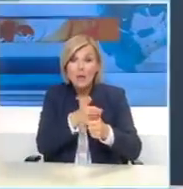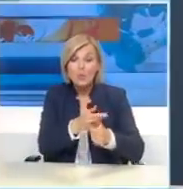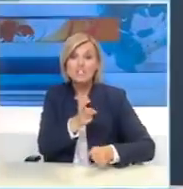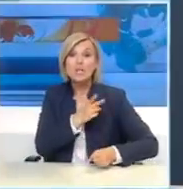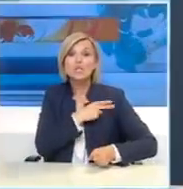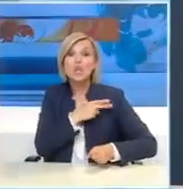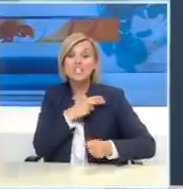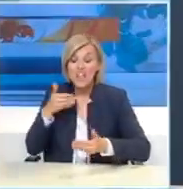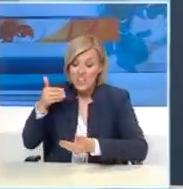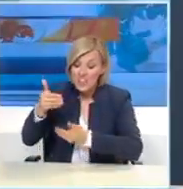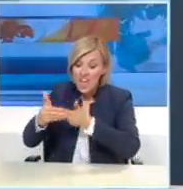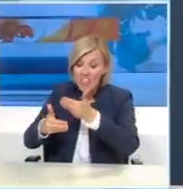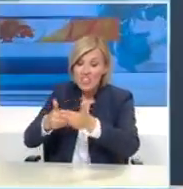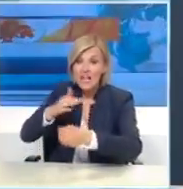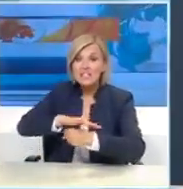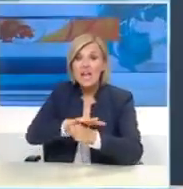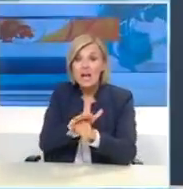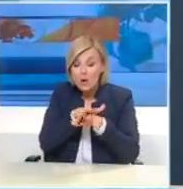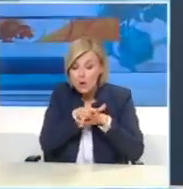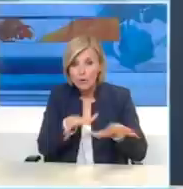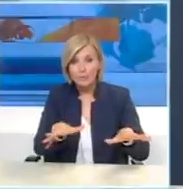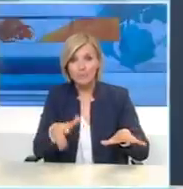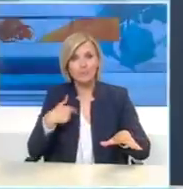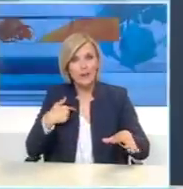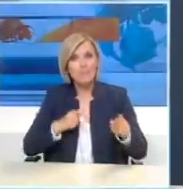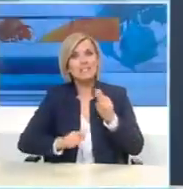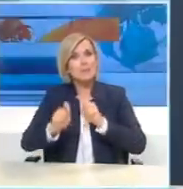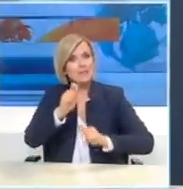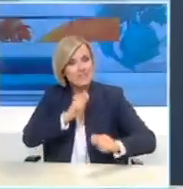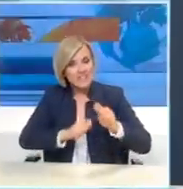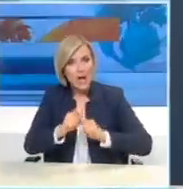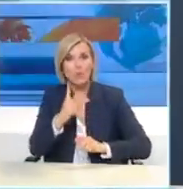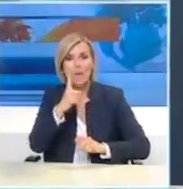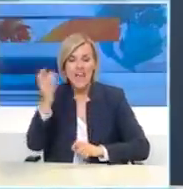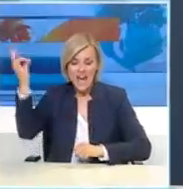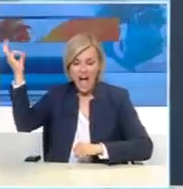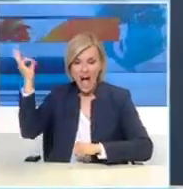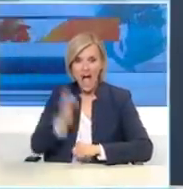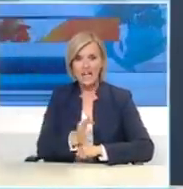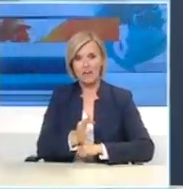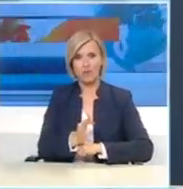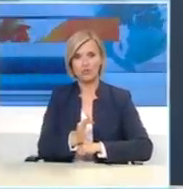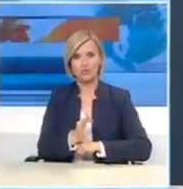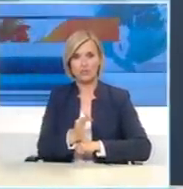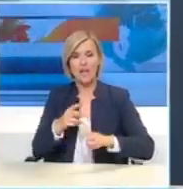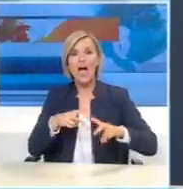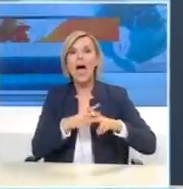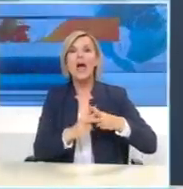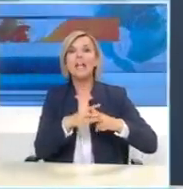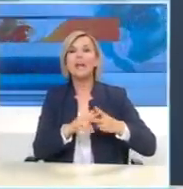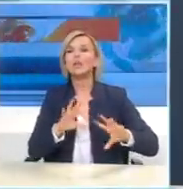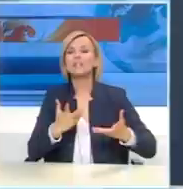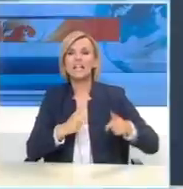αυτό που κάνουμε είναι προσπαθούμε να έχουμε ένα όσο δυνατόν καλύτερο εργαλείο, πιο ακριβές εργαλείο, που είναι το τέστινγκ,